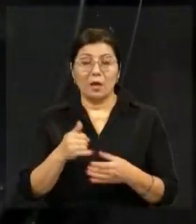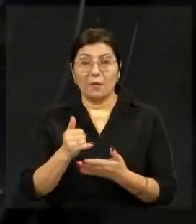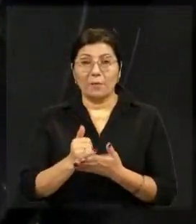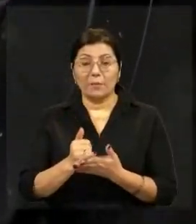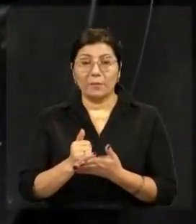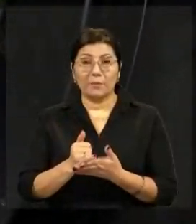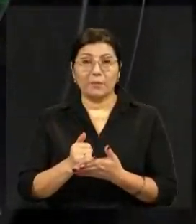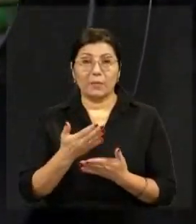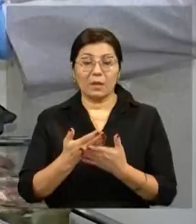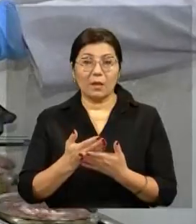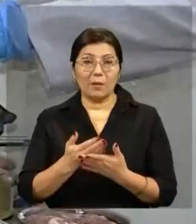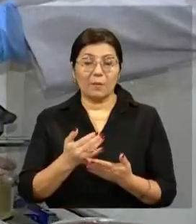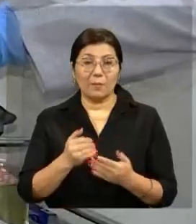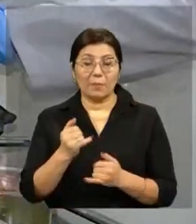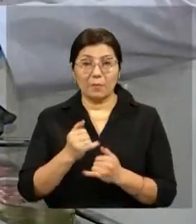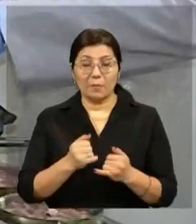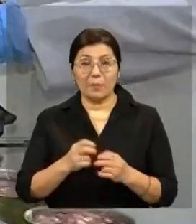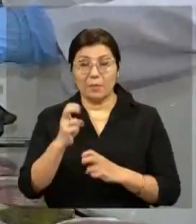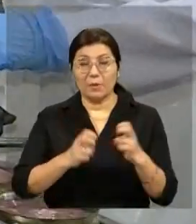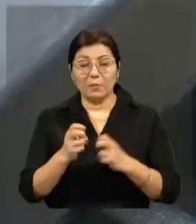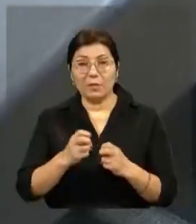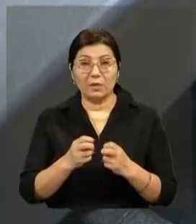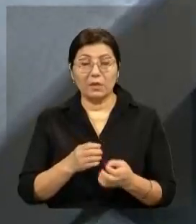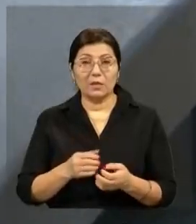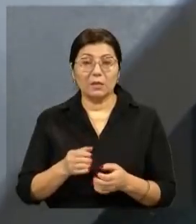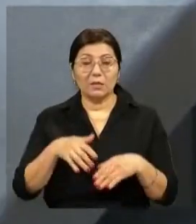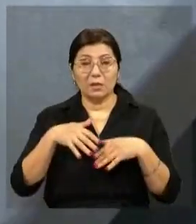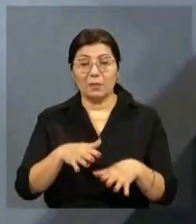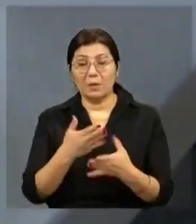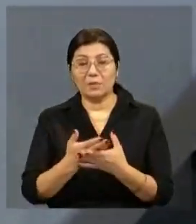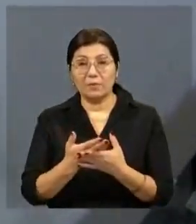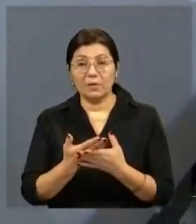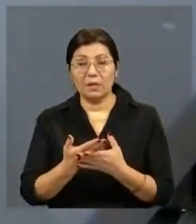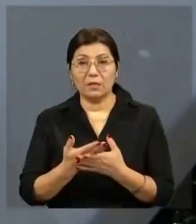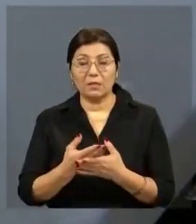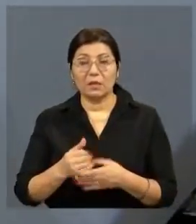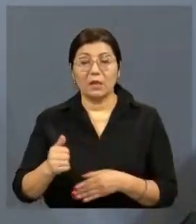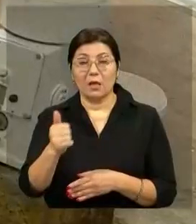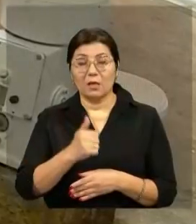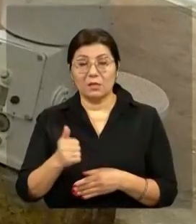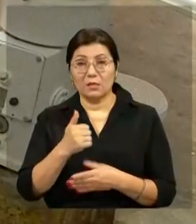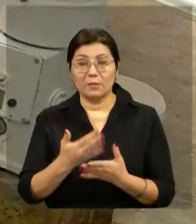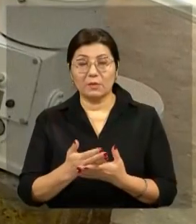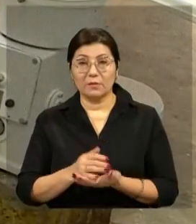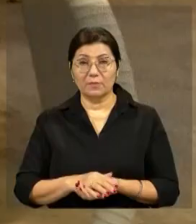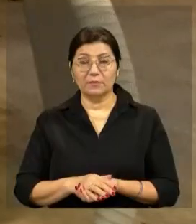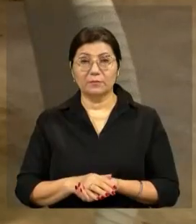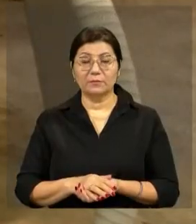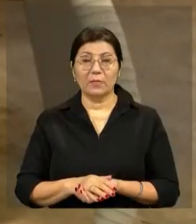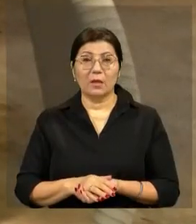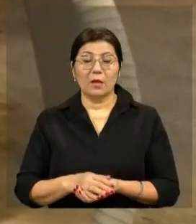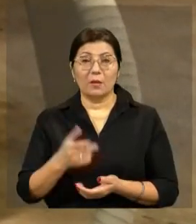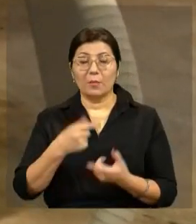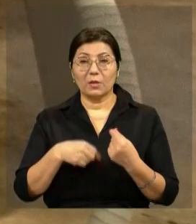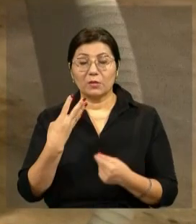слову, следует подчеркнуть, что благодаря действию вышеперечисленных объектов доля переработки мяса по региону составляет около 35,5%, молока